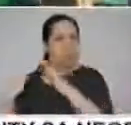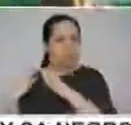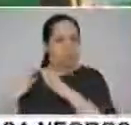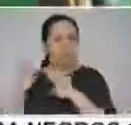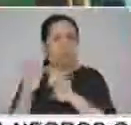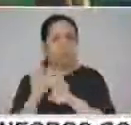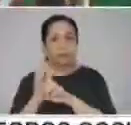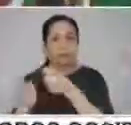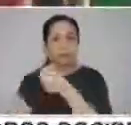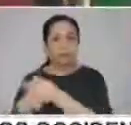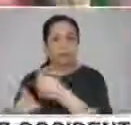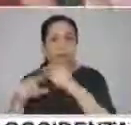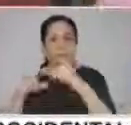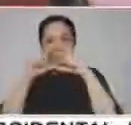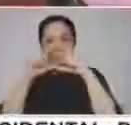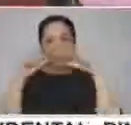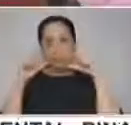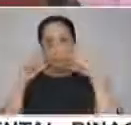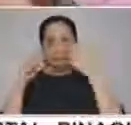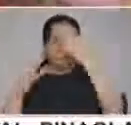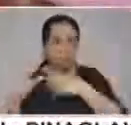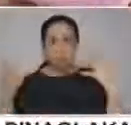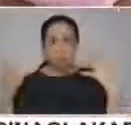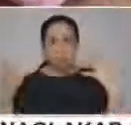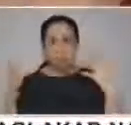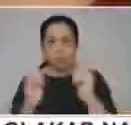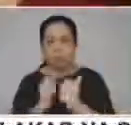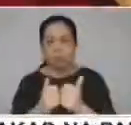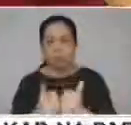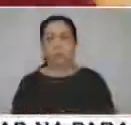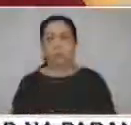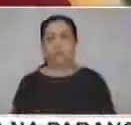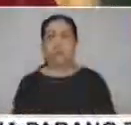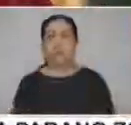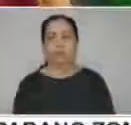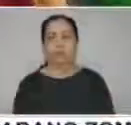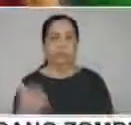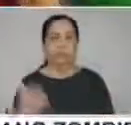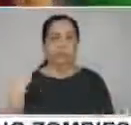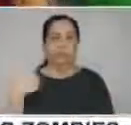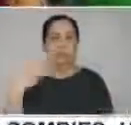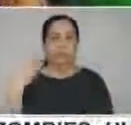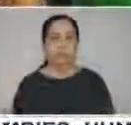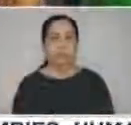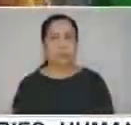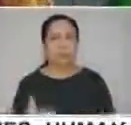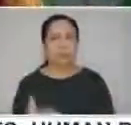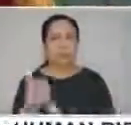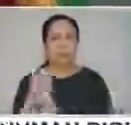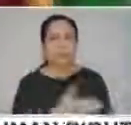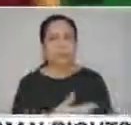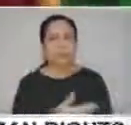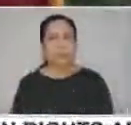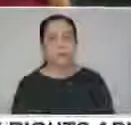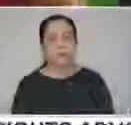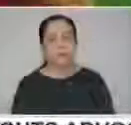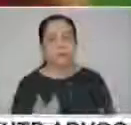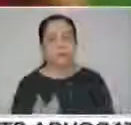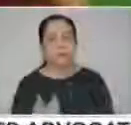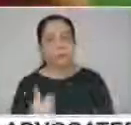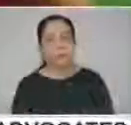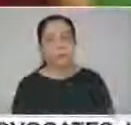ipatupad doon sa loob ng bus. So, ibig sabihin, sir, dapat pagsakay pa lang ng pasahero, chinecheck na isa-isa. Opo. Kung meron po ba talagang face shield ng mga pasahero.